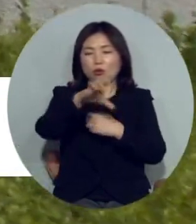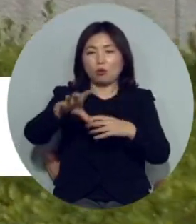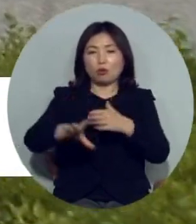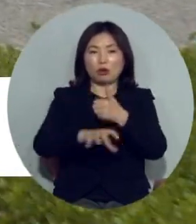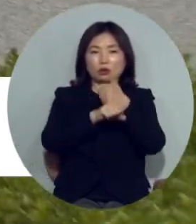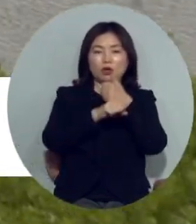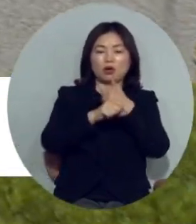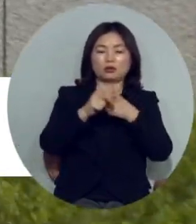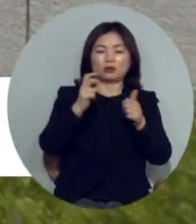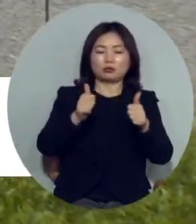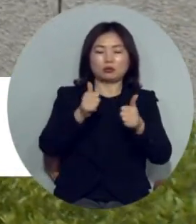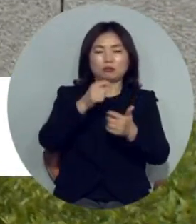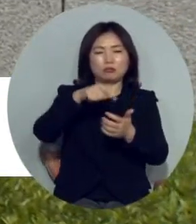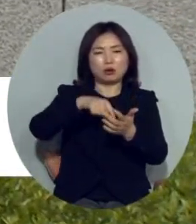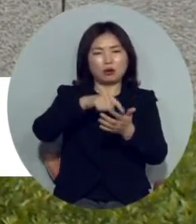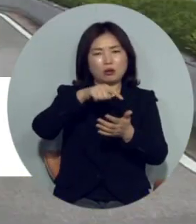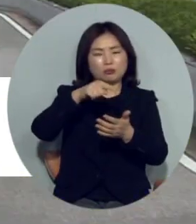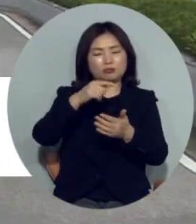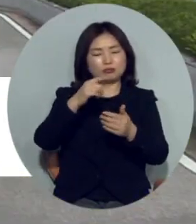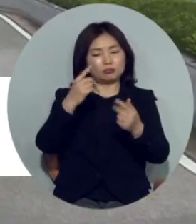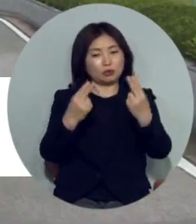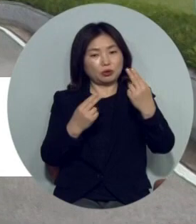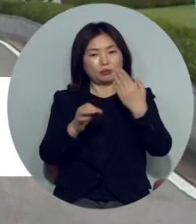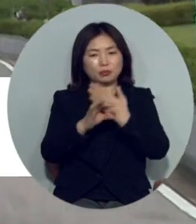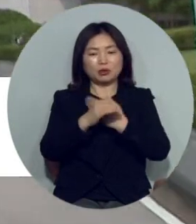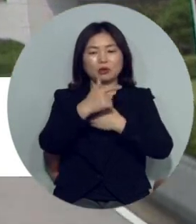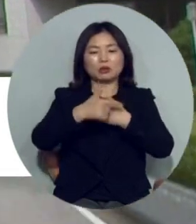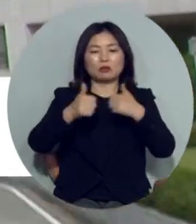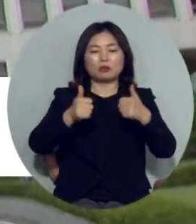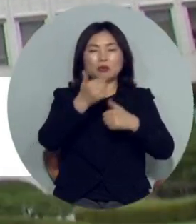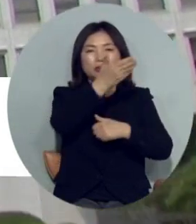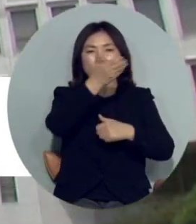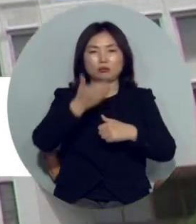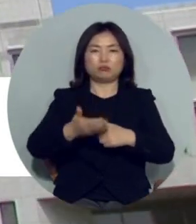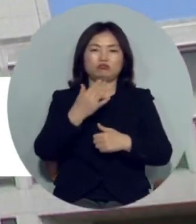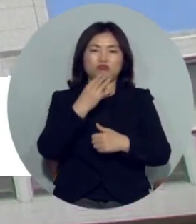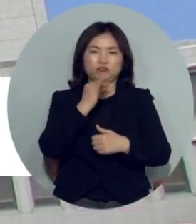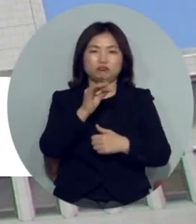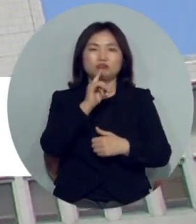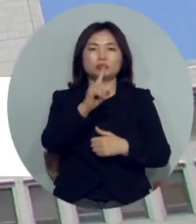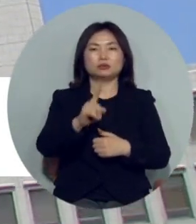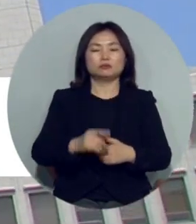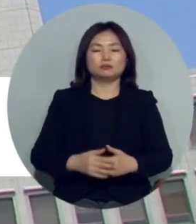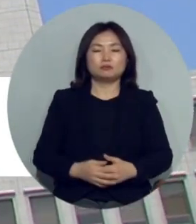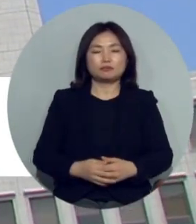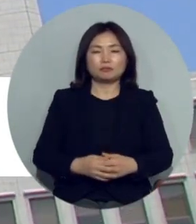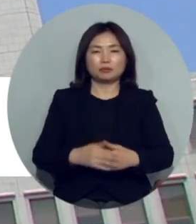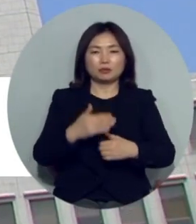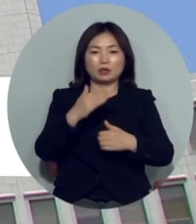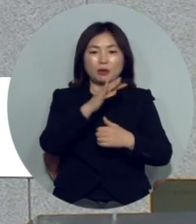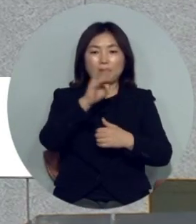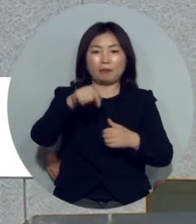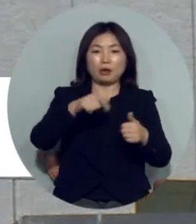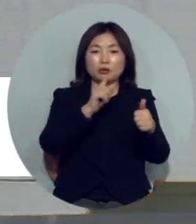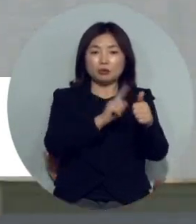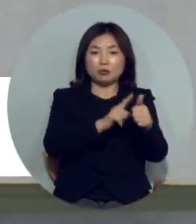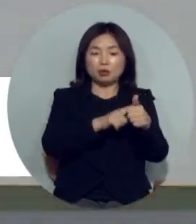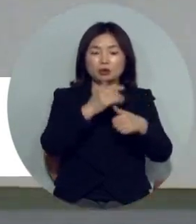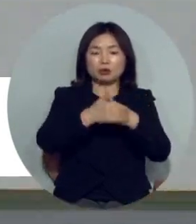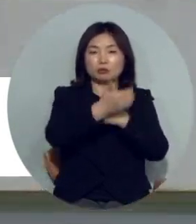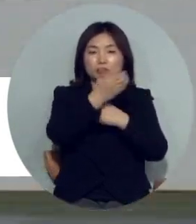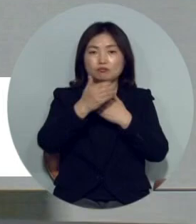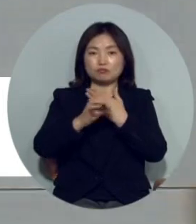사법 역사의 비춰 보더라도 대법원을 대구로 이전하는 게 타당하다 고 밝혔습니다 백 후보는 또 대구로